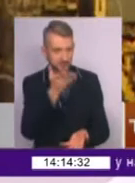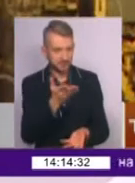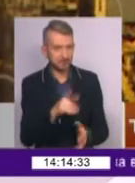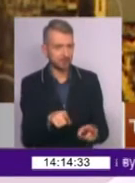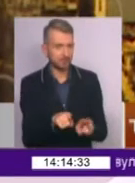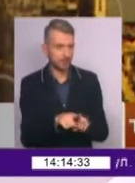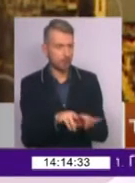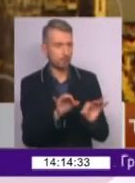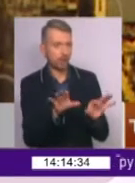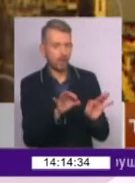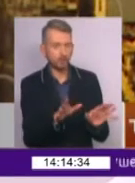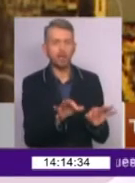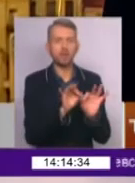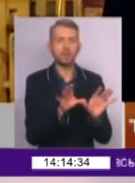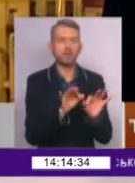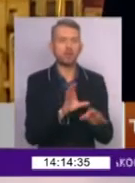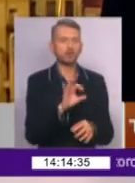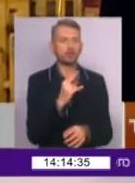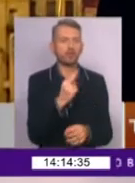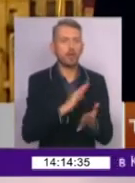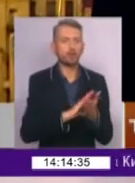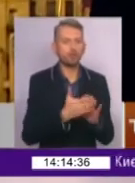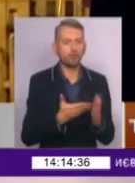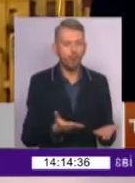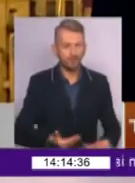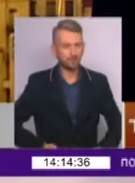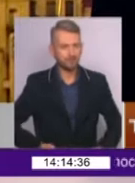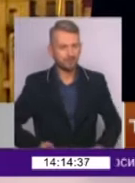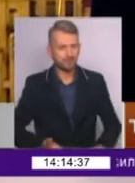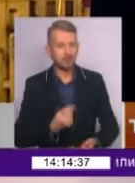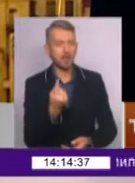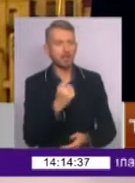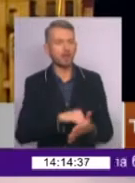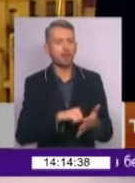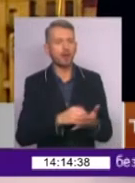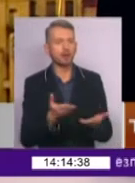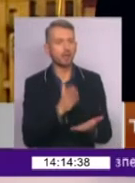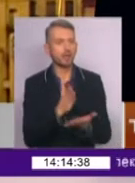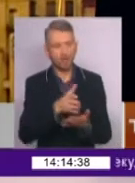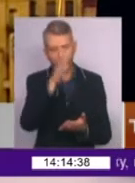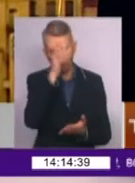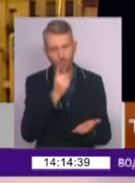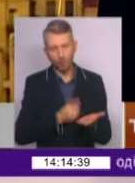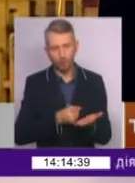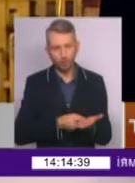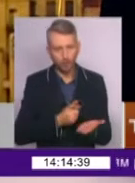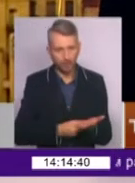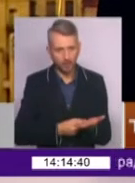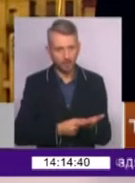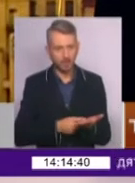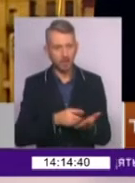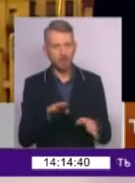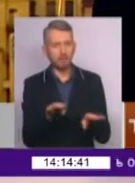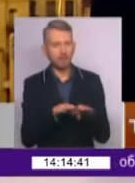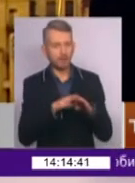Таким чином пояснювали соціальними умовами. Єдиним фактором, який є науково обґрунтований в